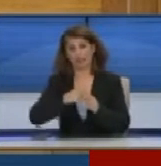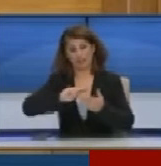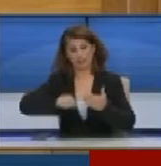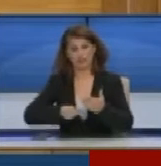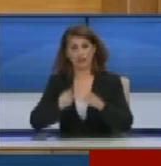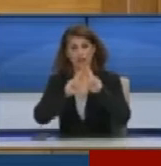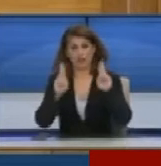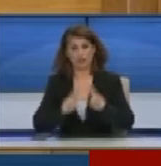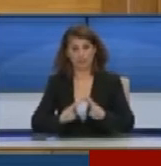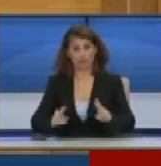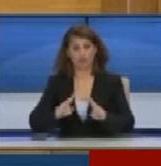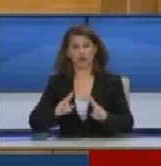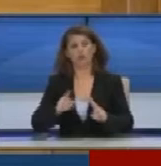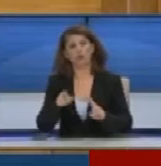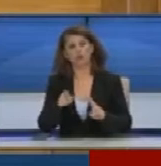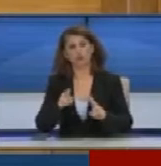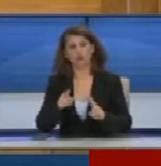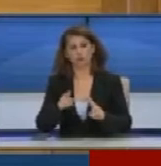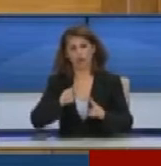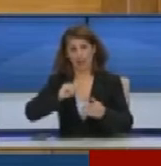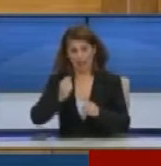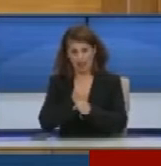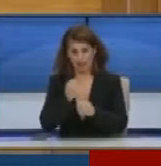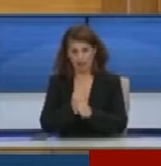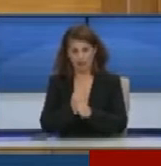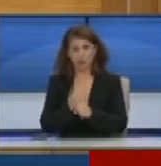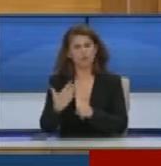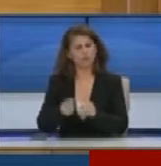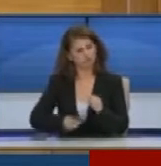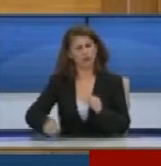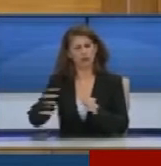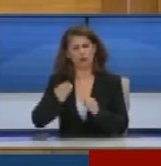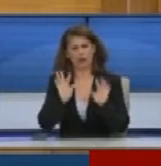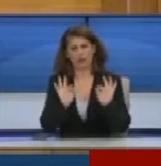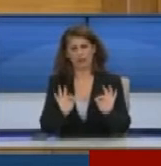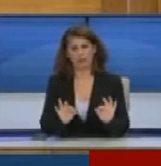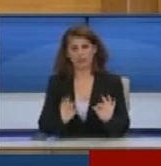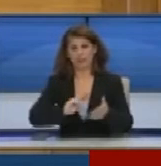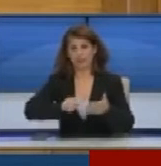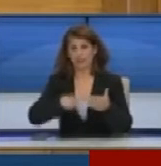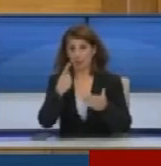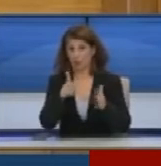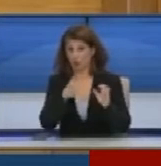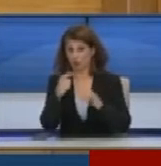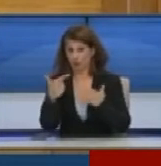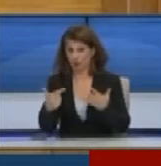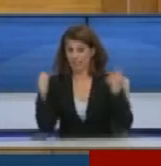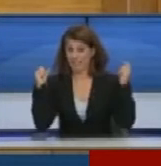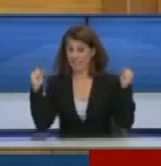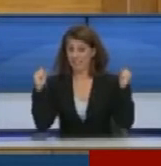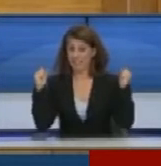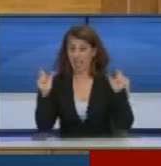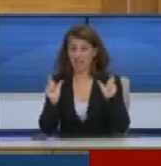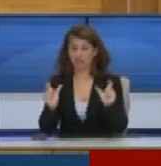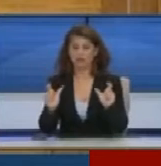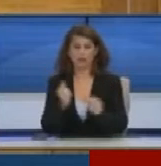Εργασίας, στην εμβέλεια των οποίων κινούνται και οι πιο πολλές από τις ρυθμίσεις του. Τη Σύμβαση 187 για την Υγεία και την